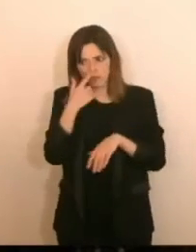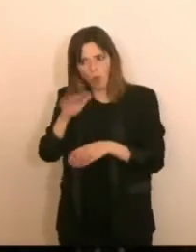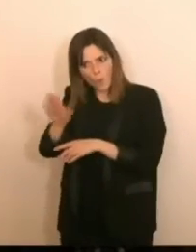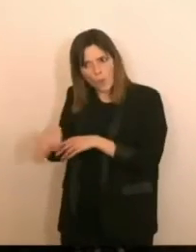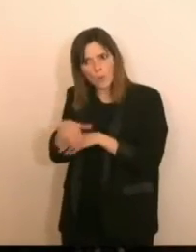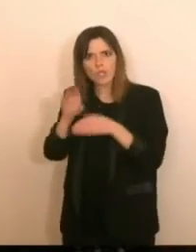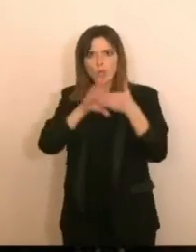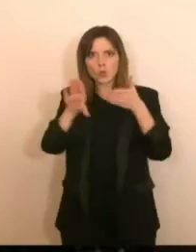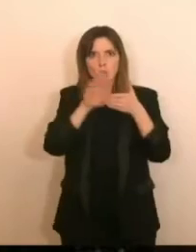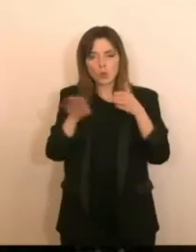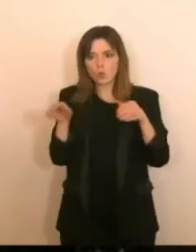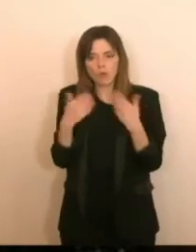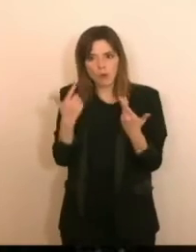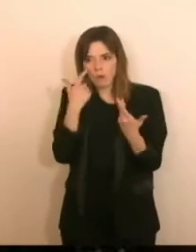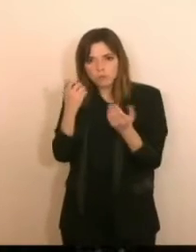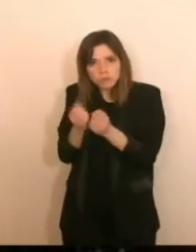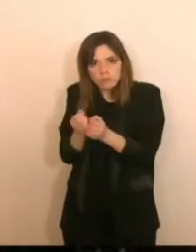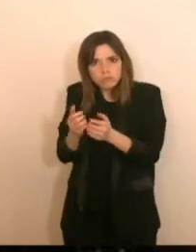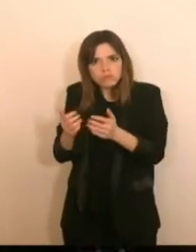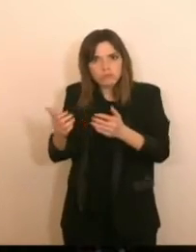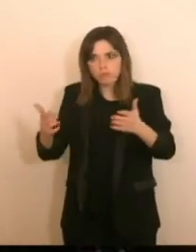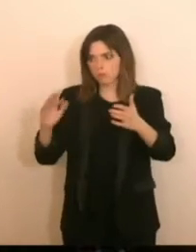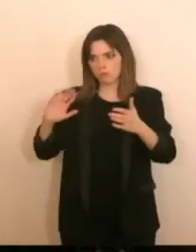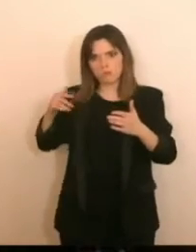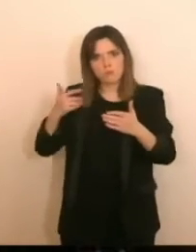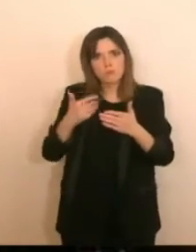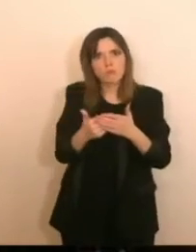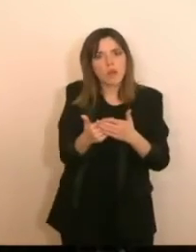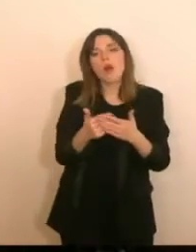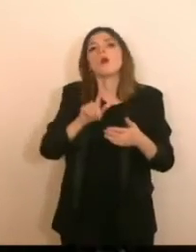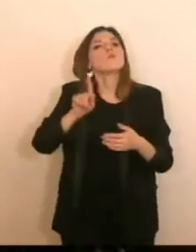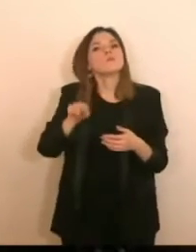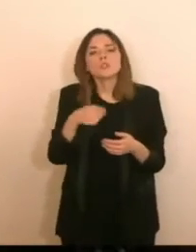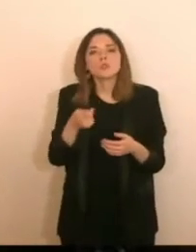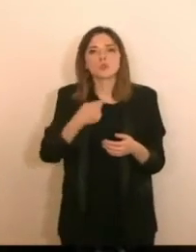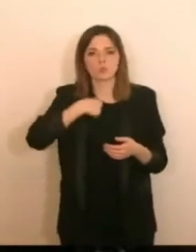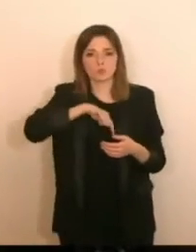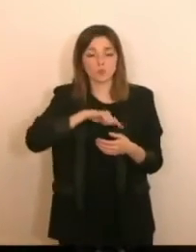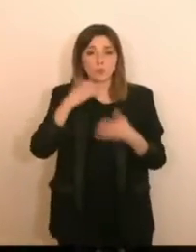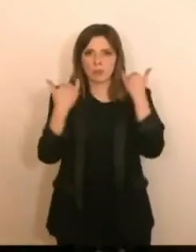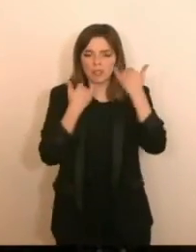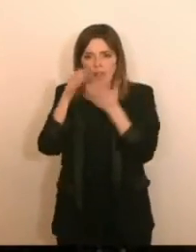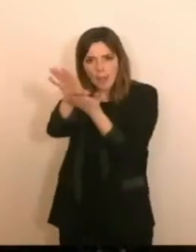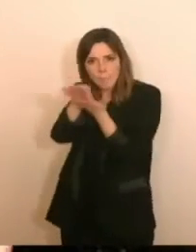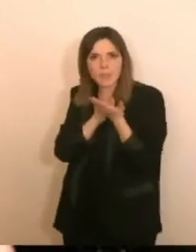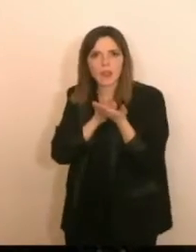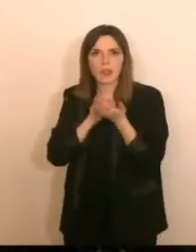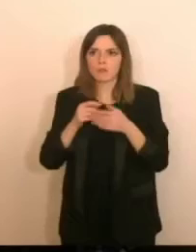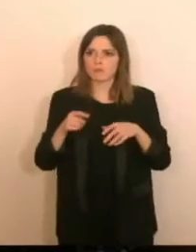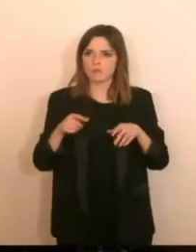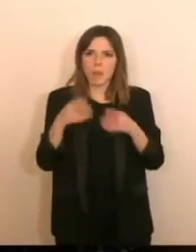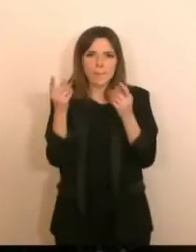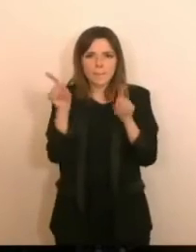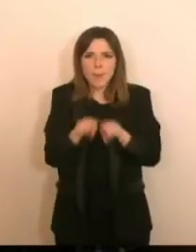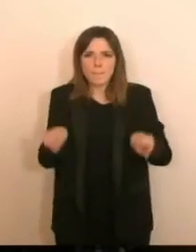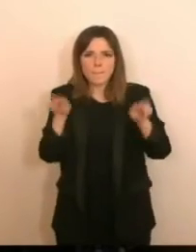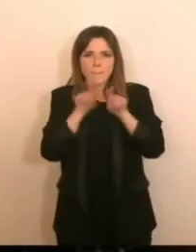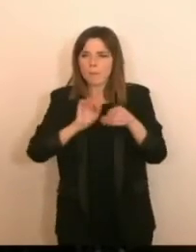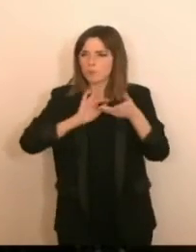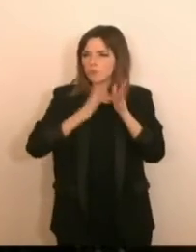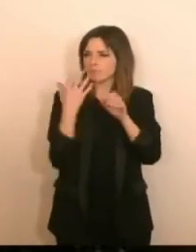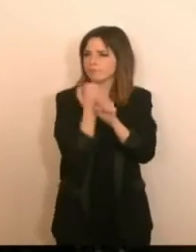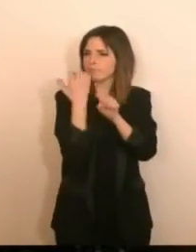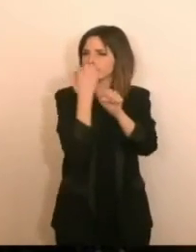développée ces dernières années alors ça ne va pas résoudre tous les problèmes mais si on peut gagner en efficacité si on peut gagner en vision si on peut gagner en